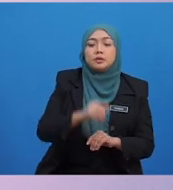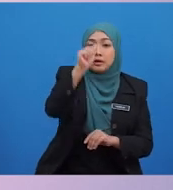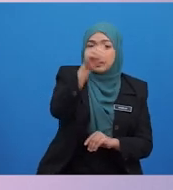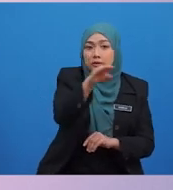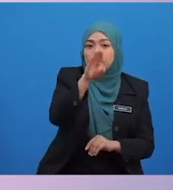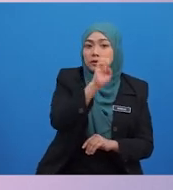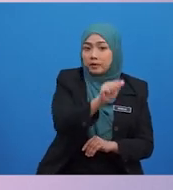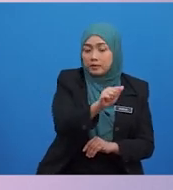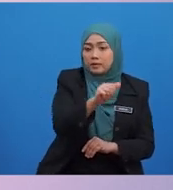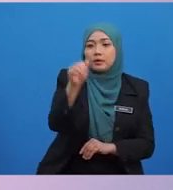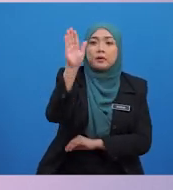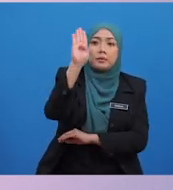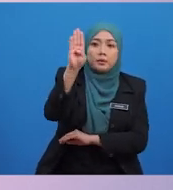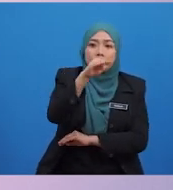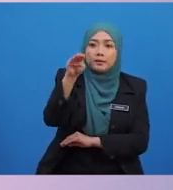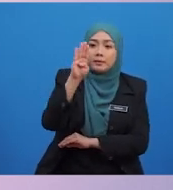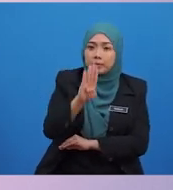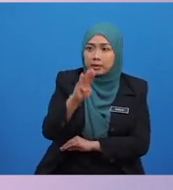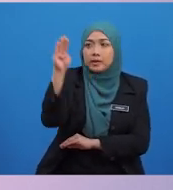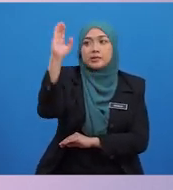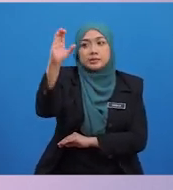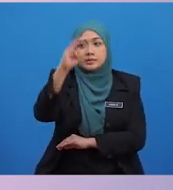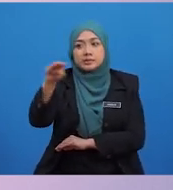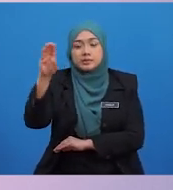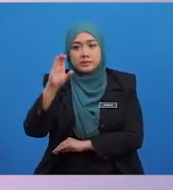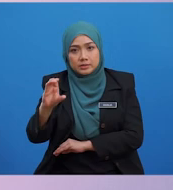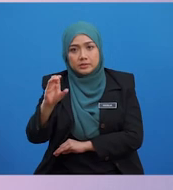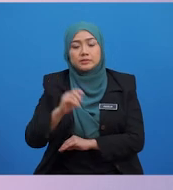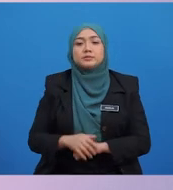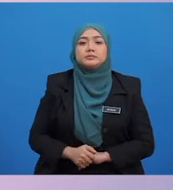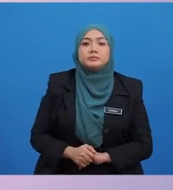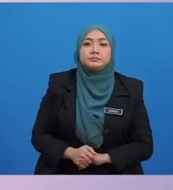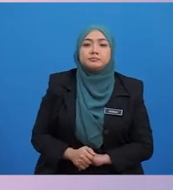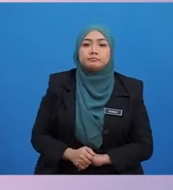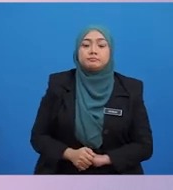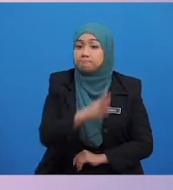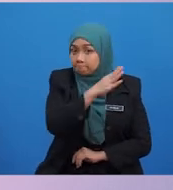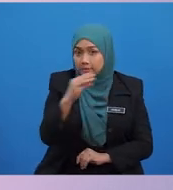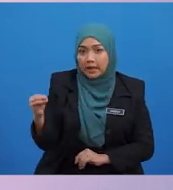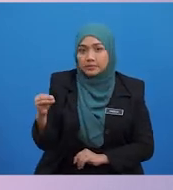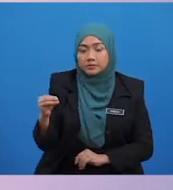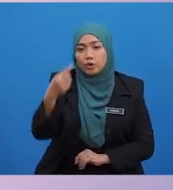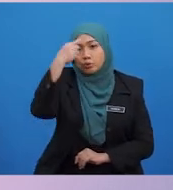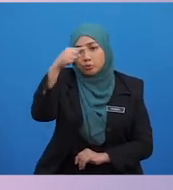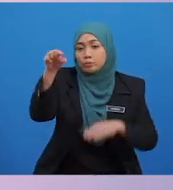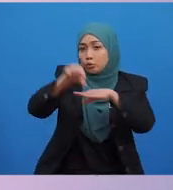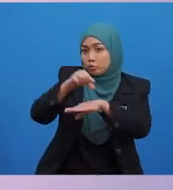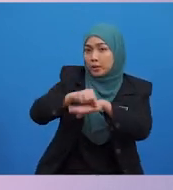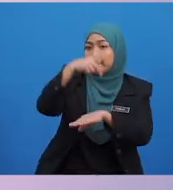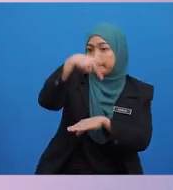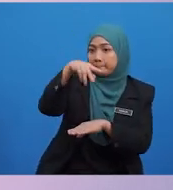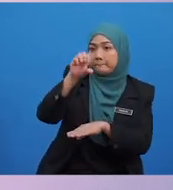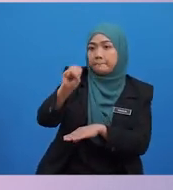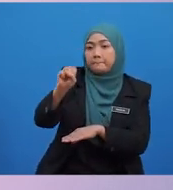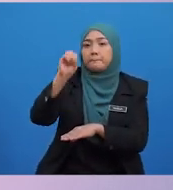cyber size atau Shine it pere = sign tipe D = Sin